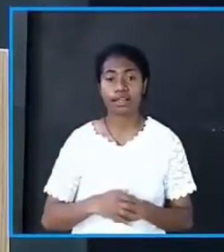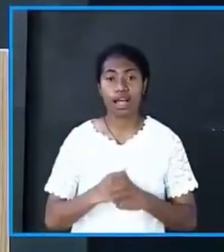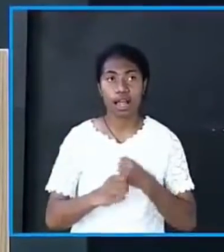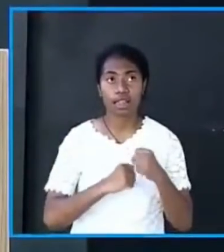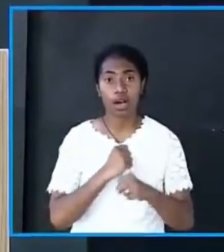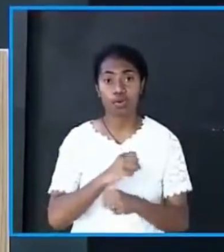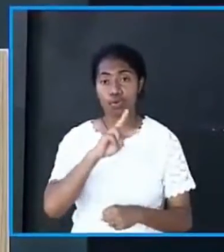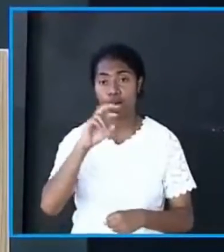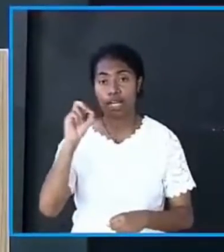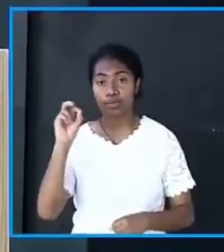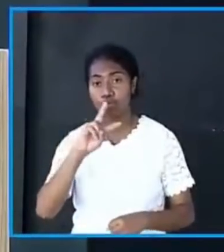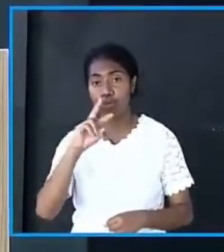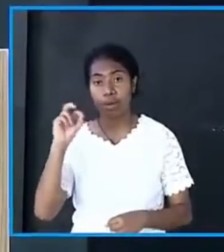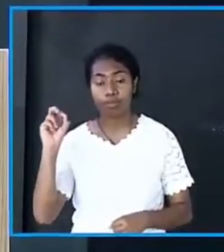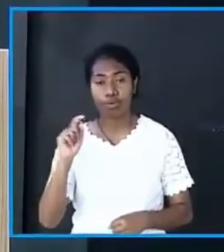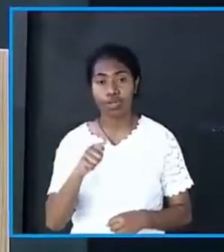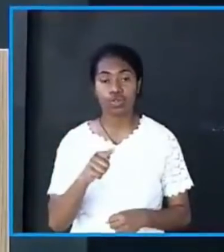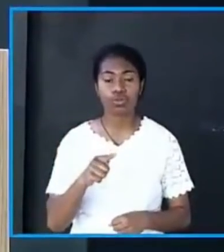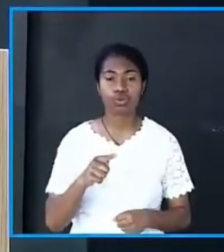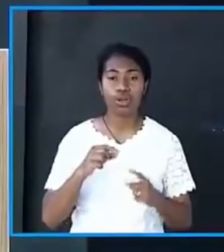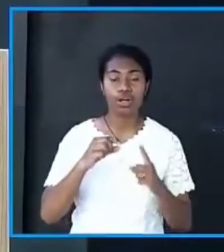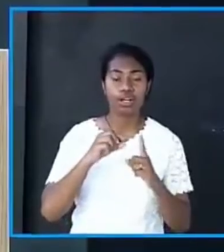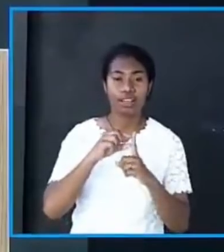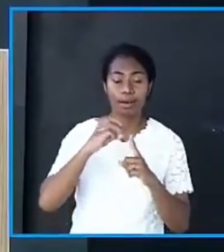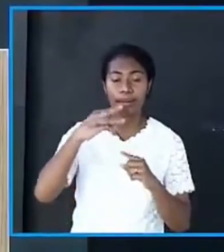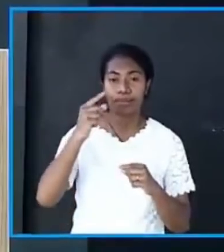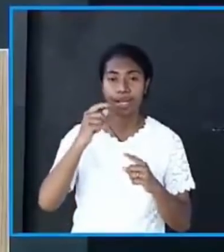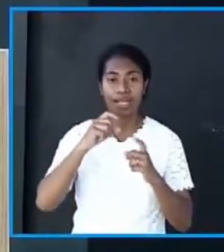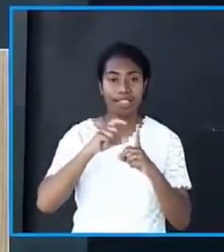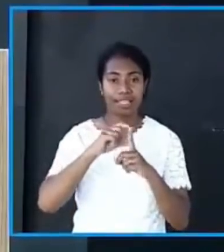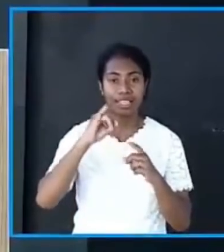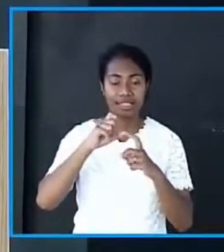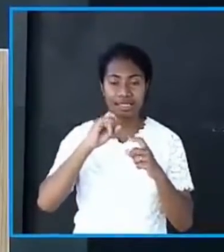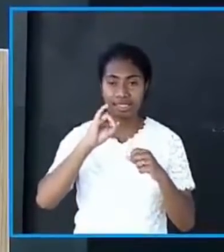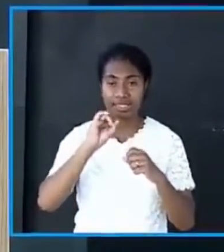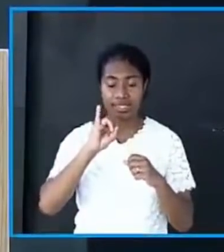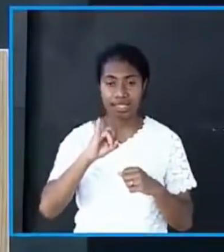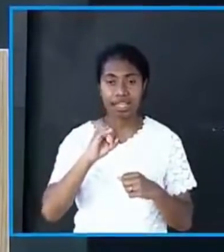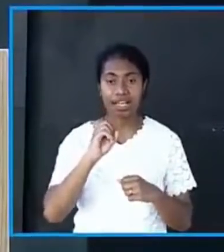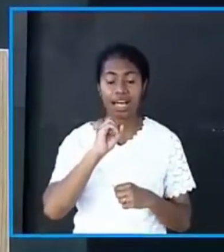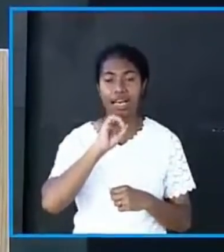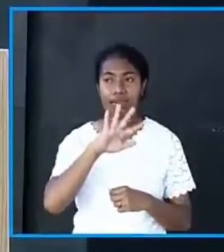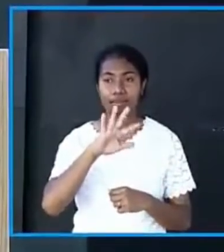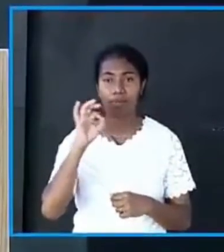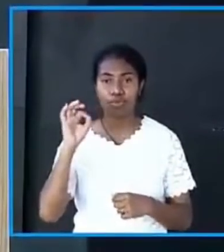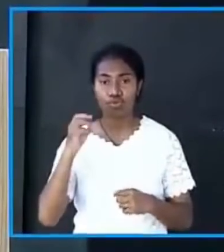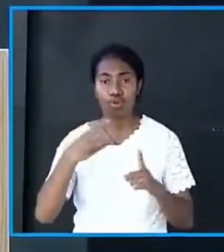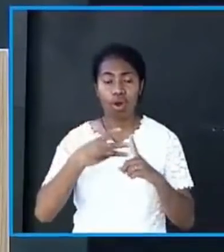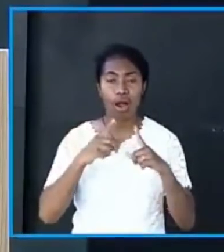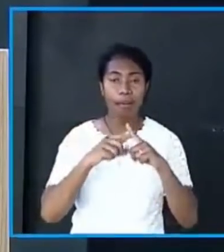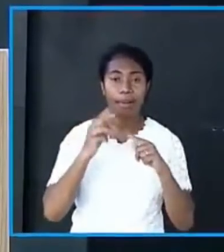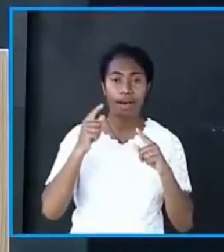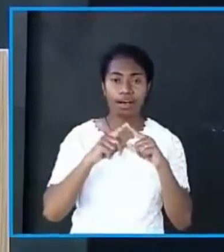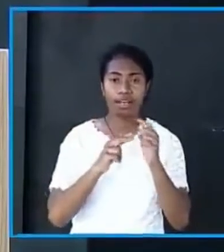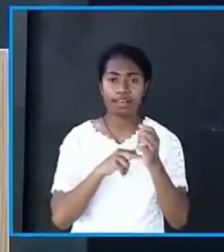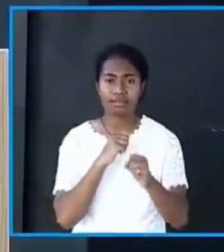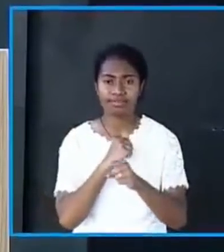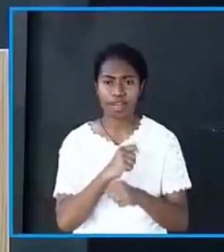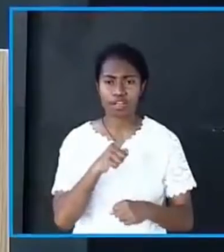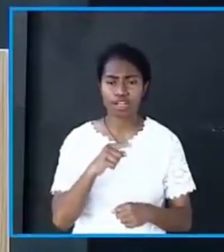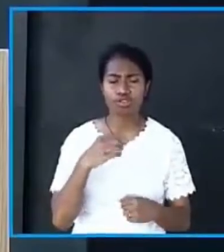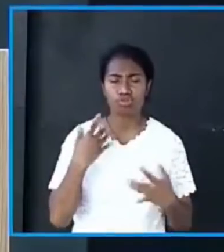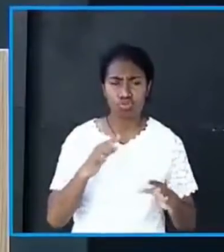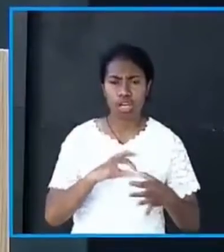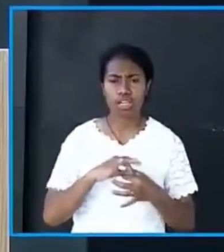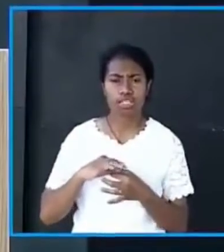2020 itu diprediksi 50 barang connect internet maka